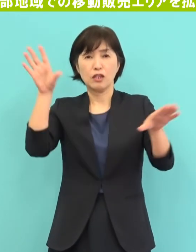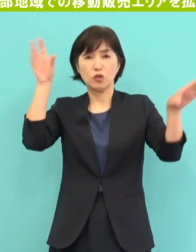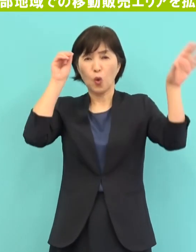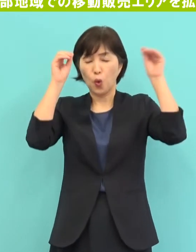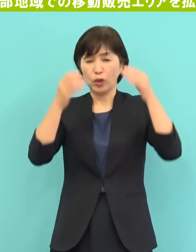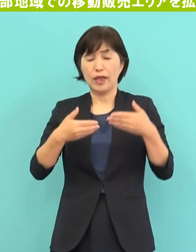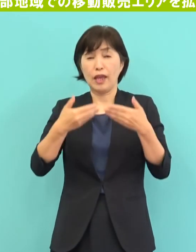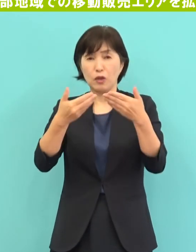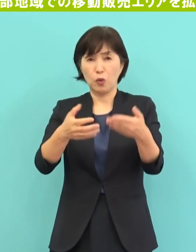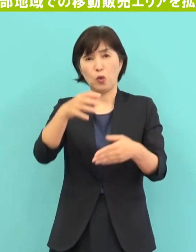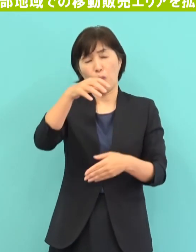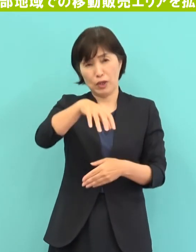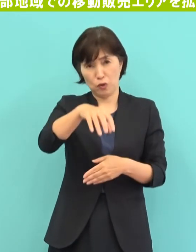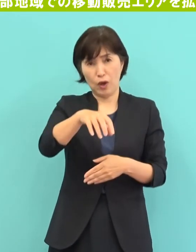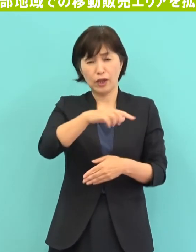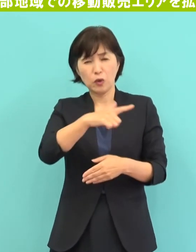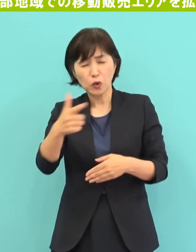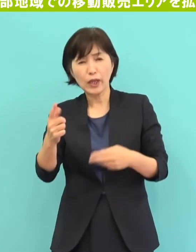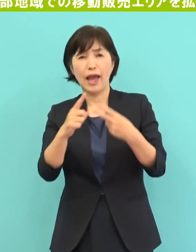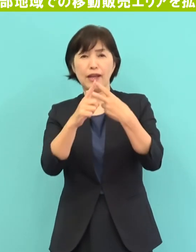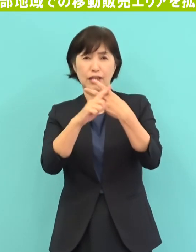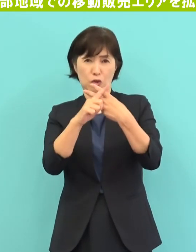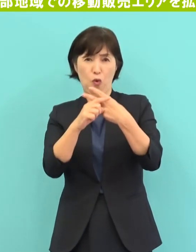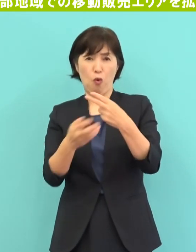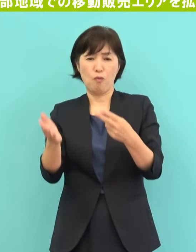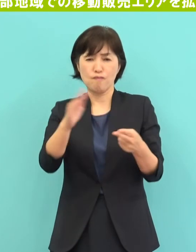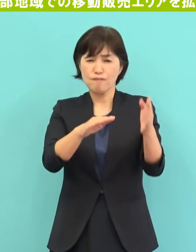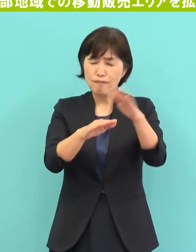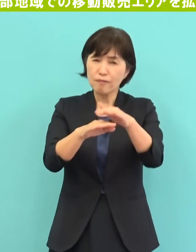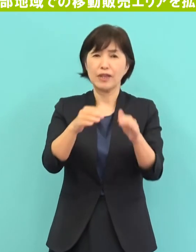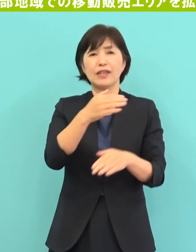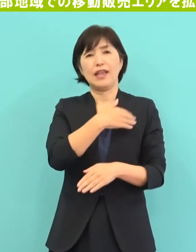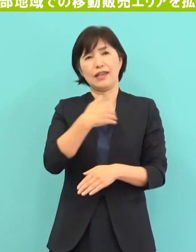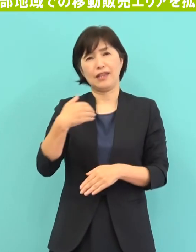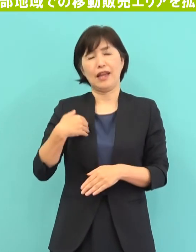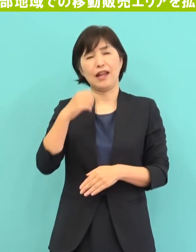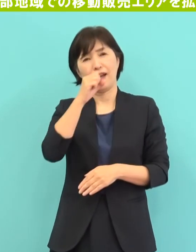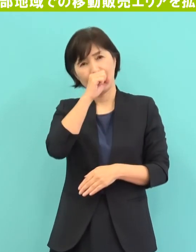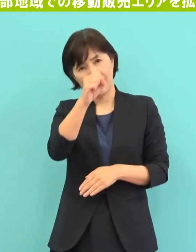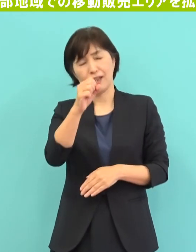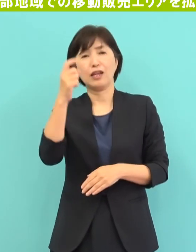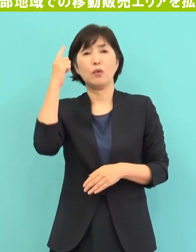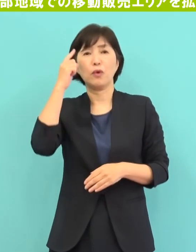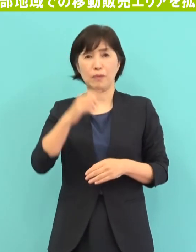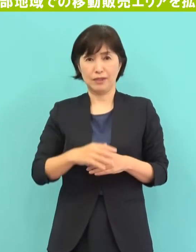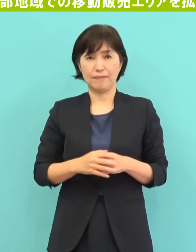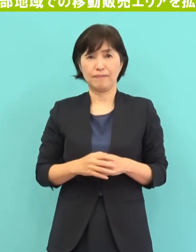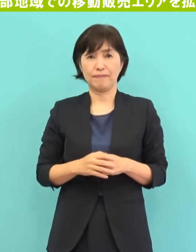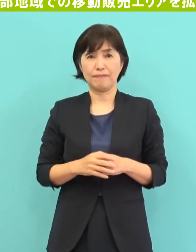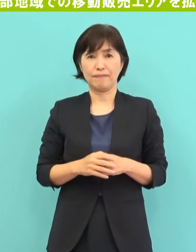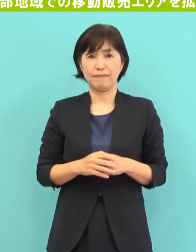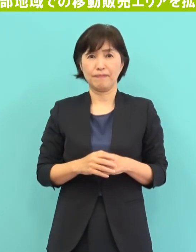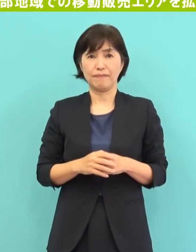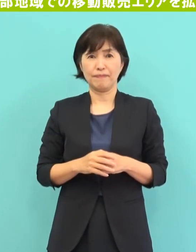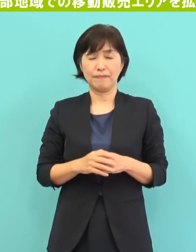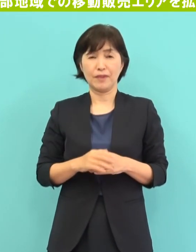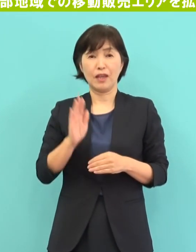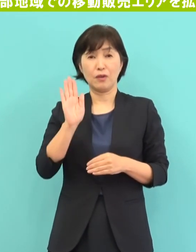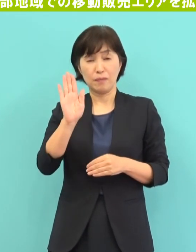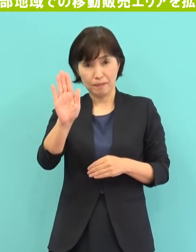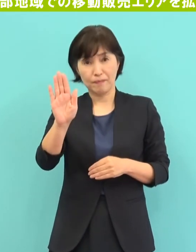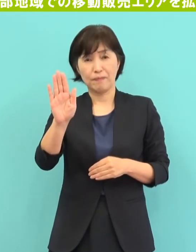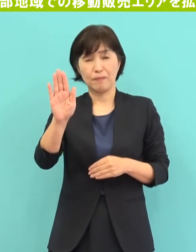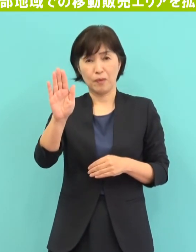そういうあの校高機能化って言いますが付加価値をあの海出していければいいかなというふうに思っておりますあの